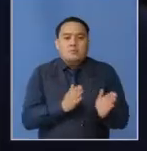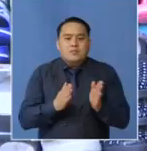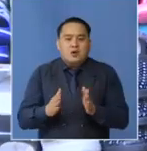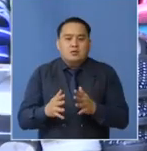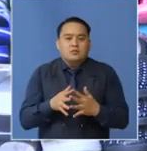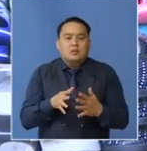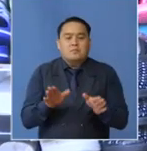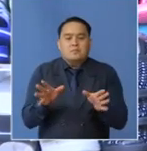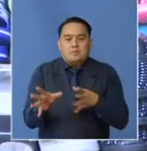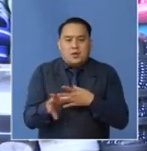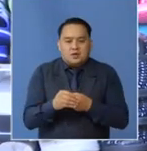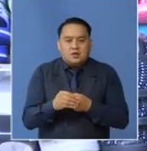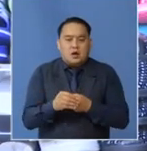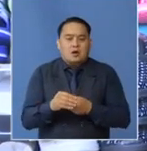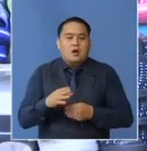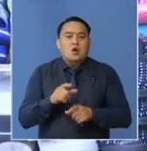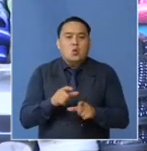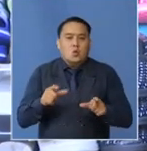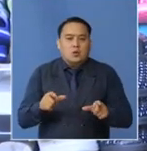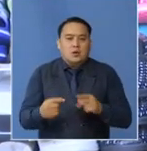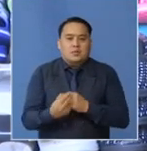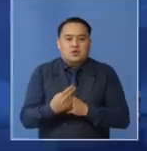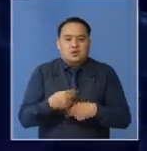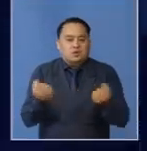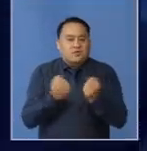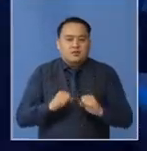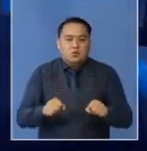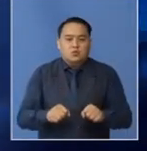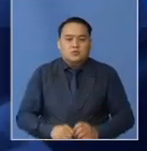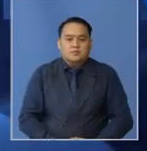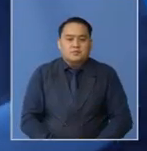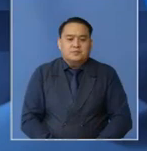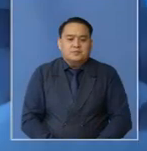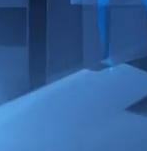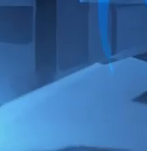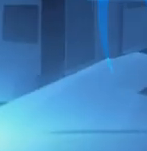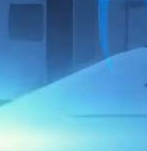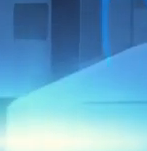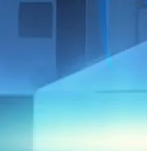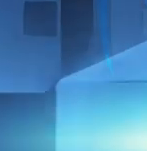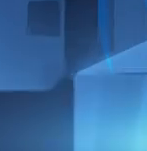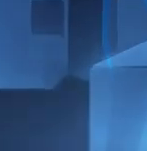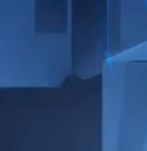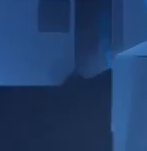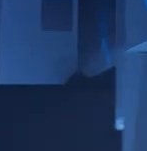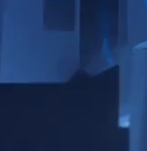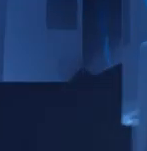как силовыми мерами, оказалось, людей приучить невозможно. Дамир Анитов, Мади Байбусынов, телеканал ЖТСУ.